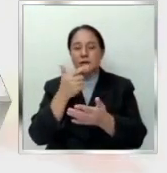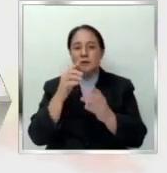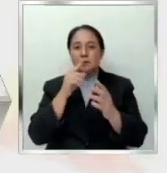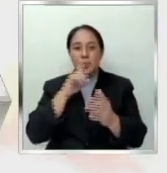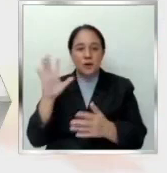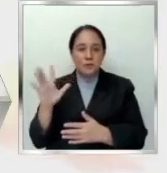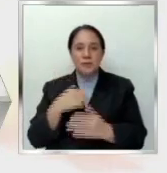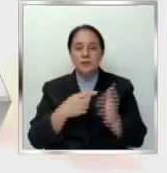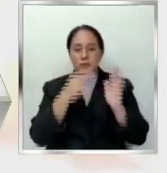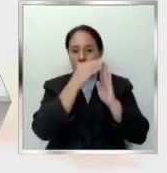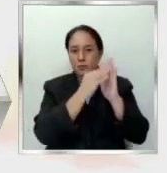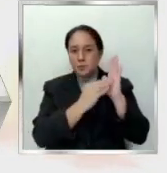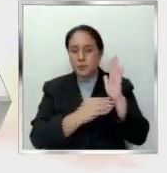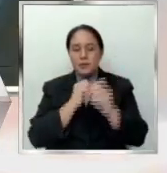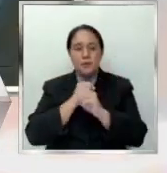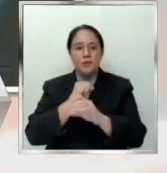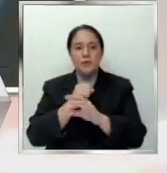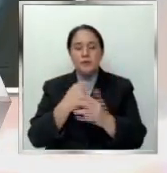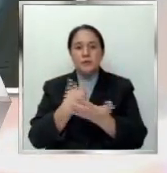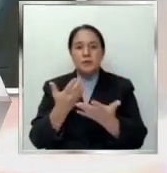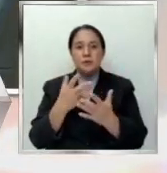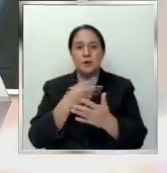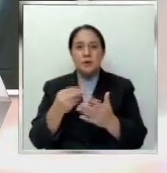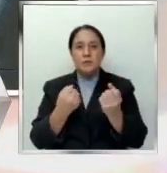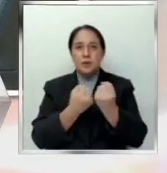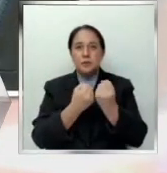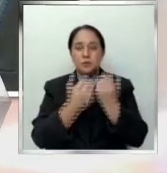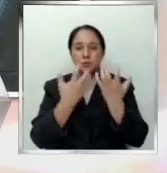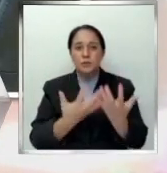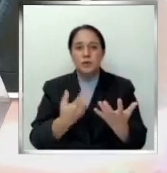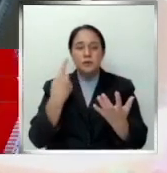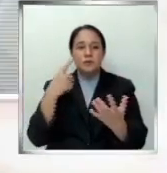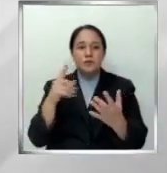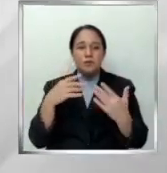plataporma at advokasya niya at kanyang mga taga-suporta para sa kalikasan.